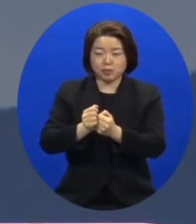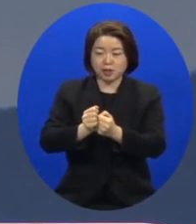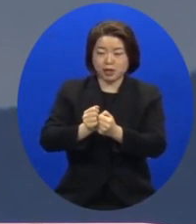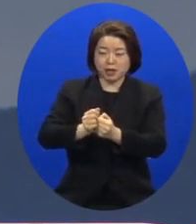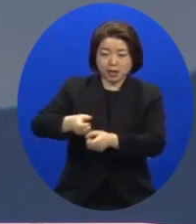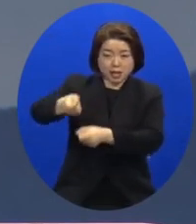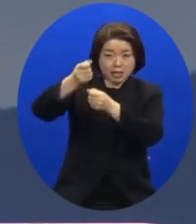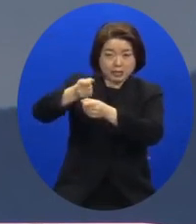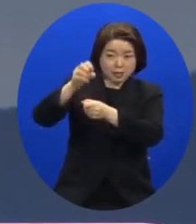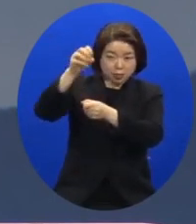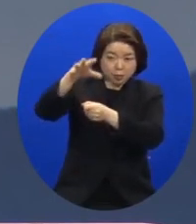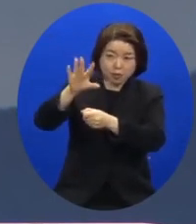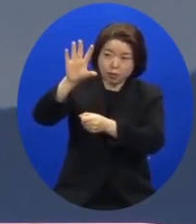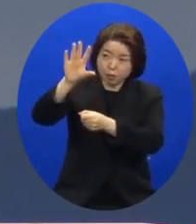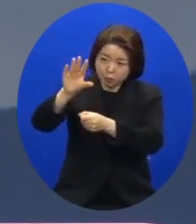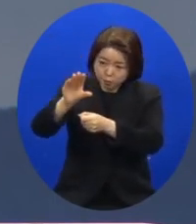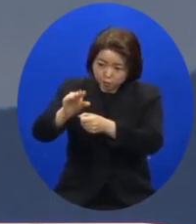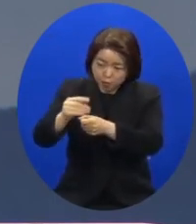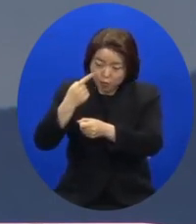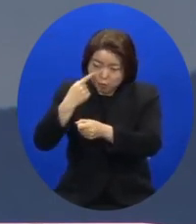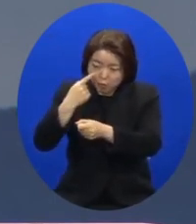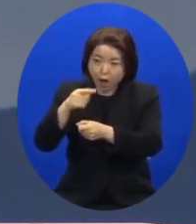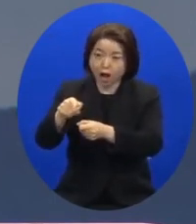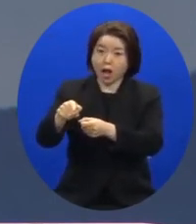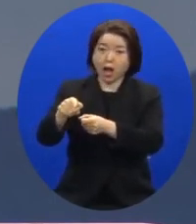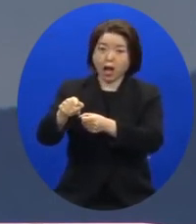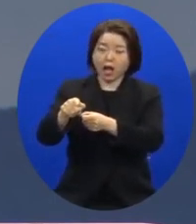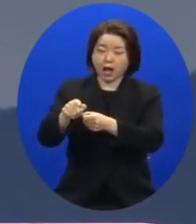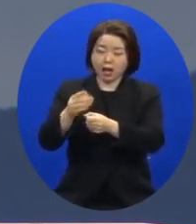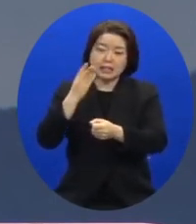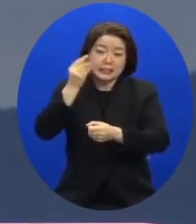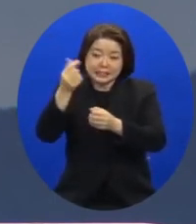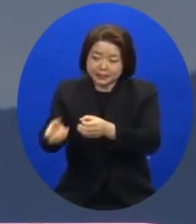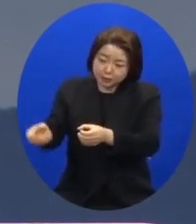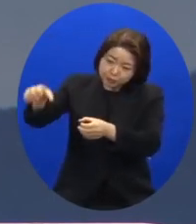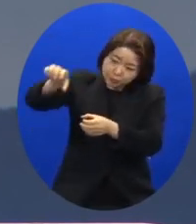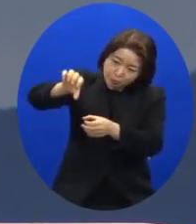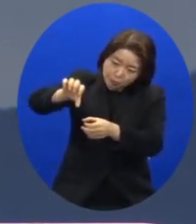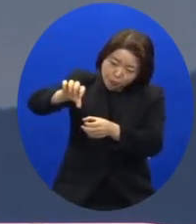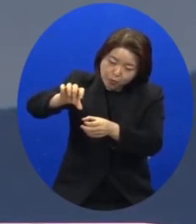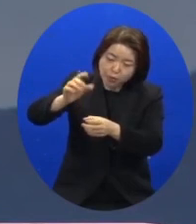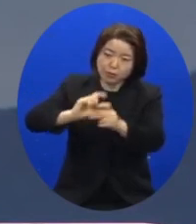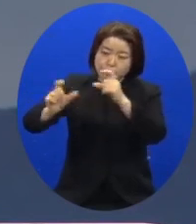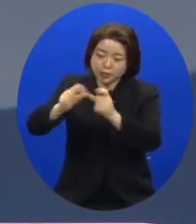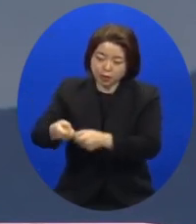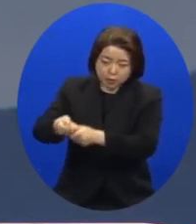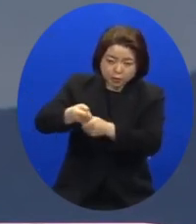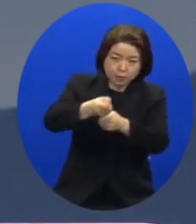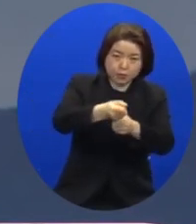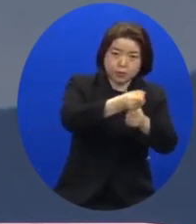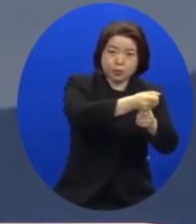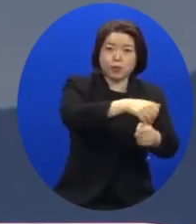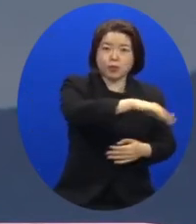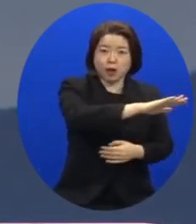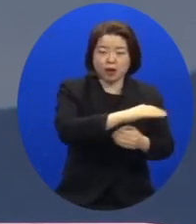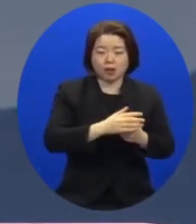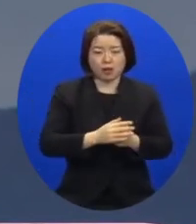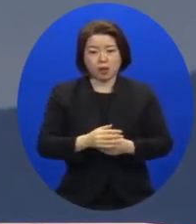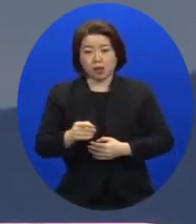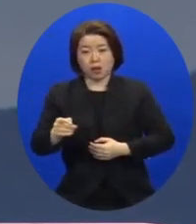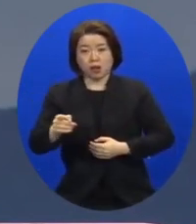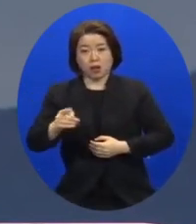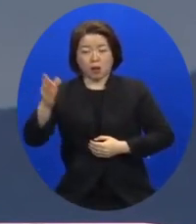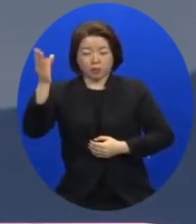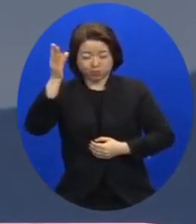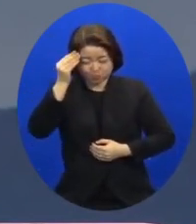꺼져가는 것을 보고 기름 그릇에 기름을 보충해서 들고 나갔습니다 미래는 5천에 는 그저 서약